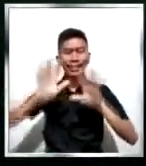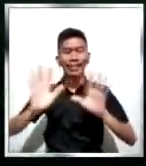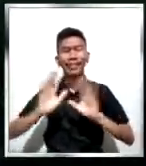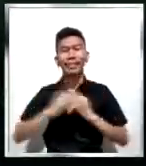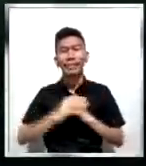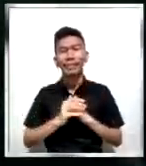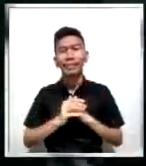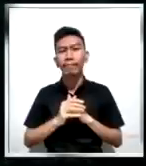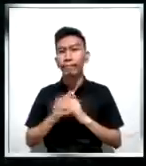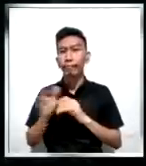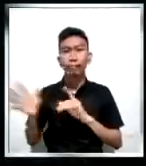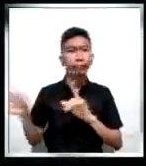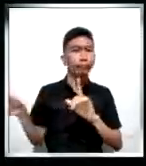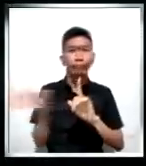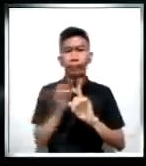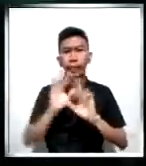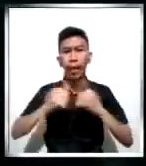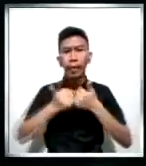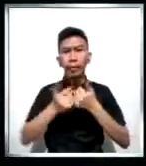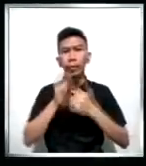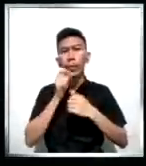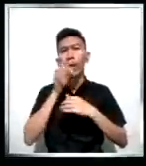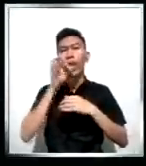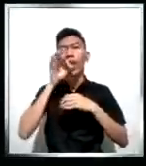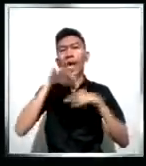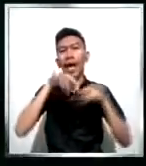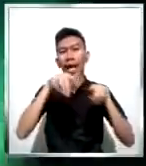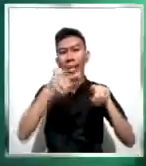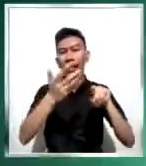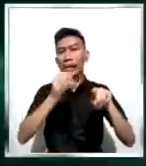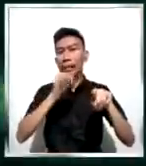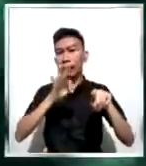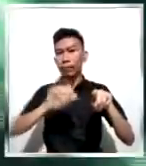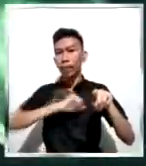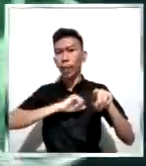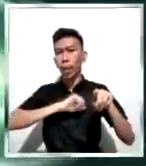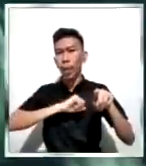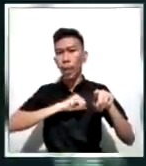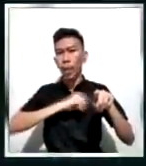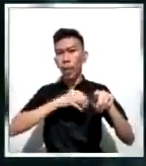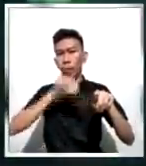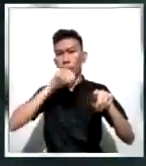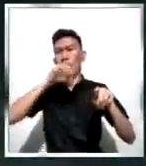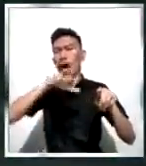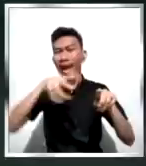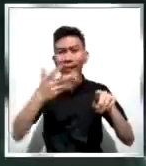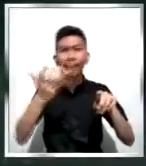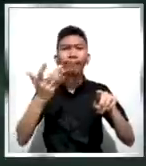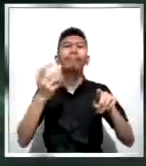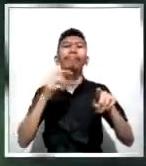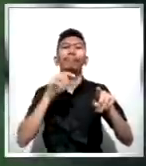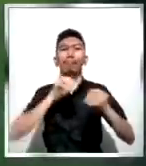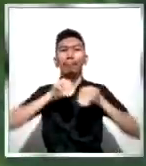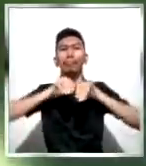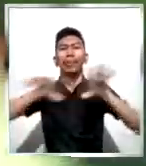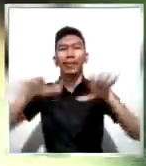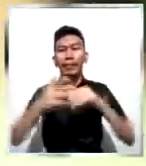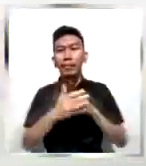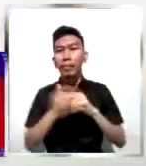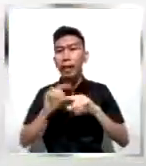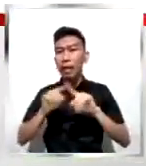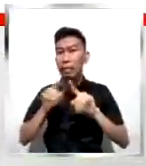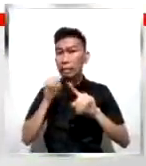droplets na inilalabas ng katawan kapag umubo at bumahing ang isang tao. Pero sa mga walang pakundangang gumawa nito, dahil pag nahuli